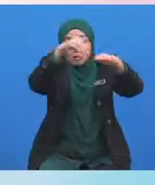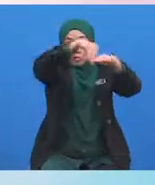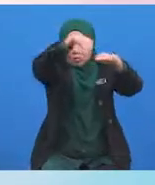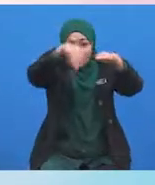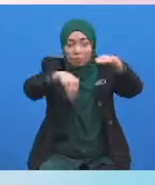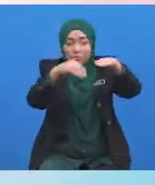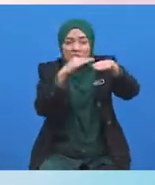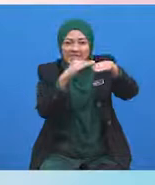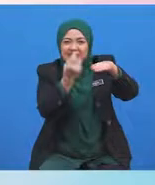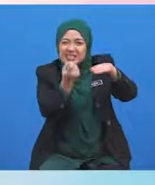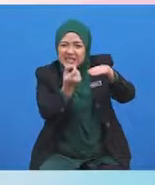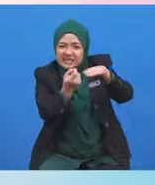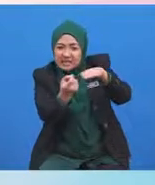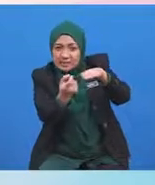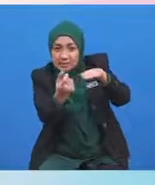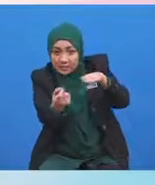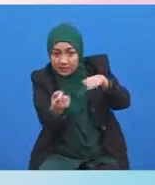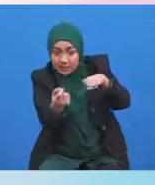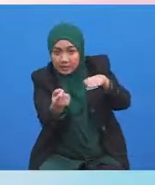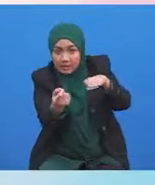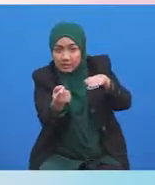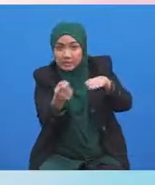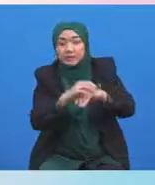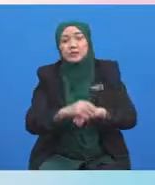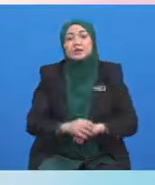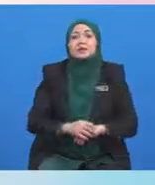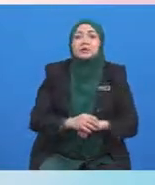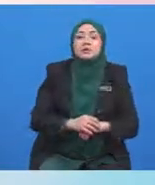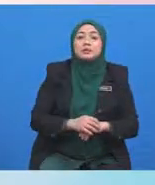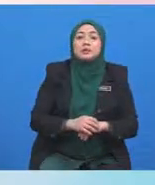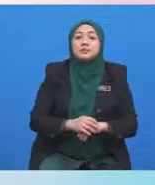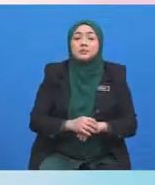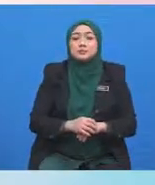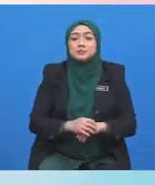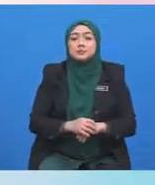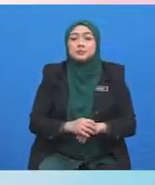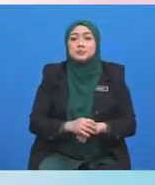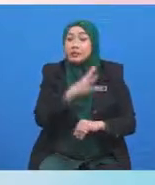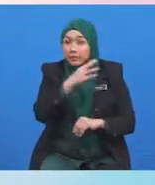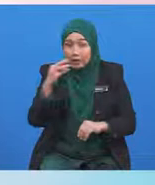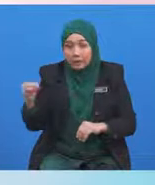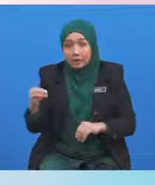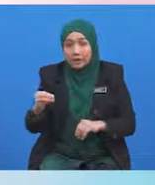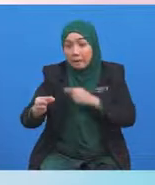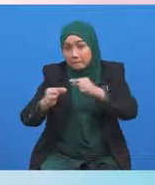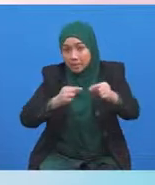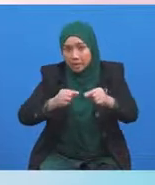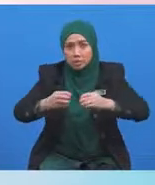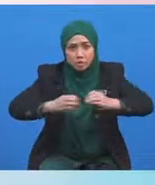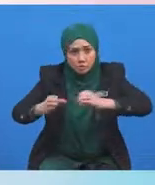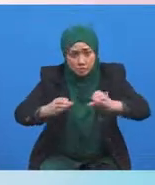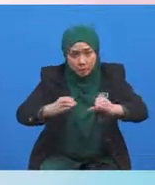masa yang panjang seperti kesutan tanah dan gelangsaran tanah. Manakala pergerakan